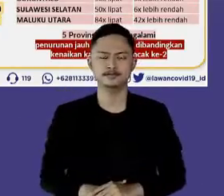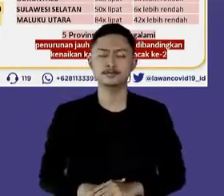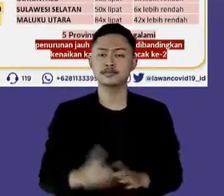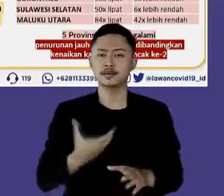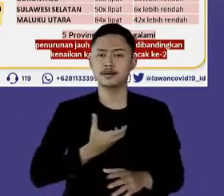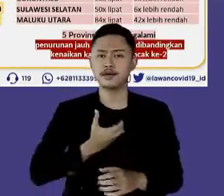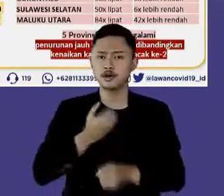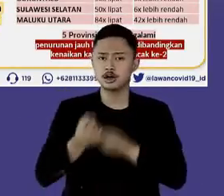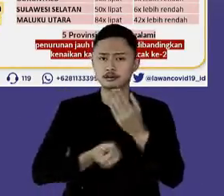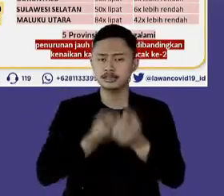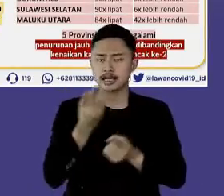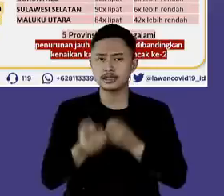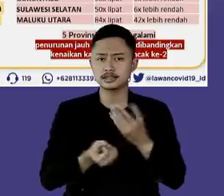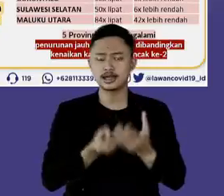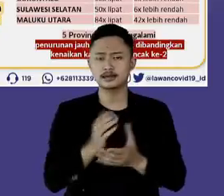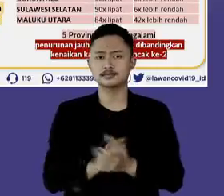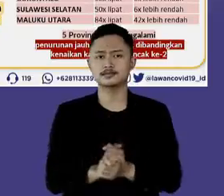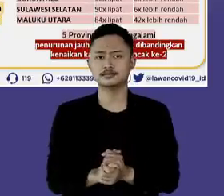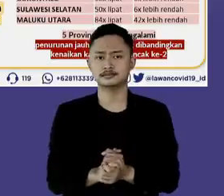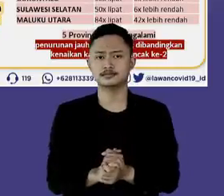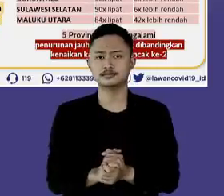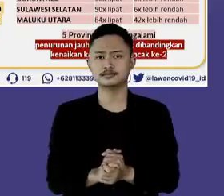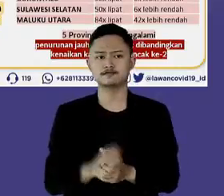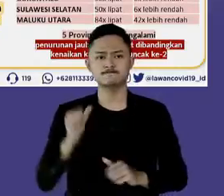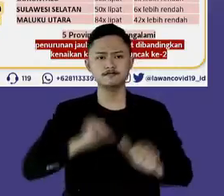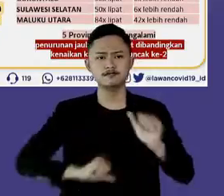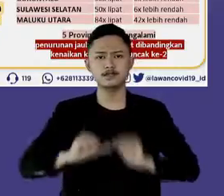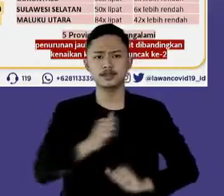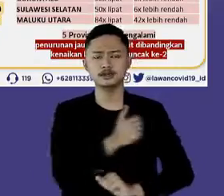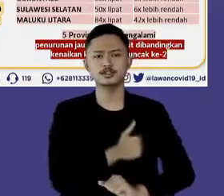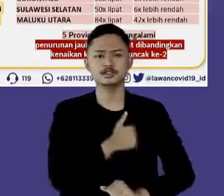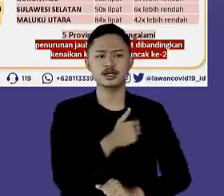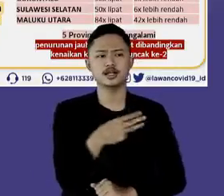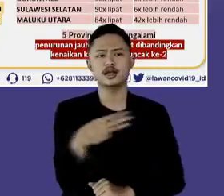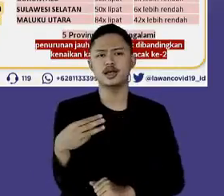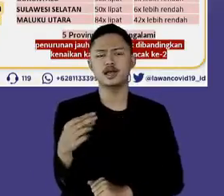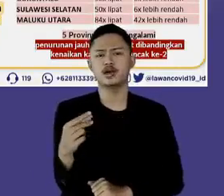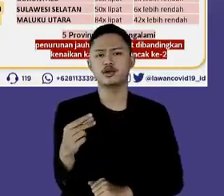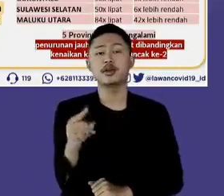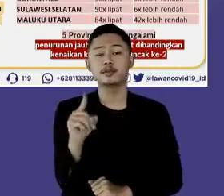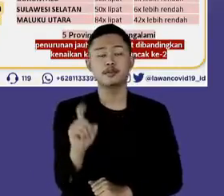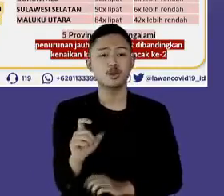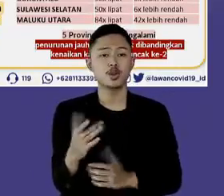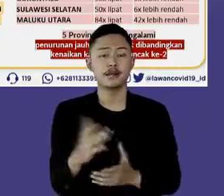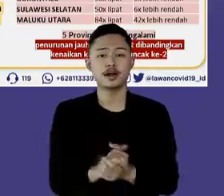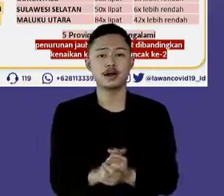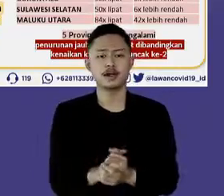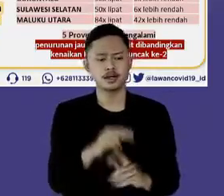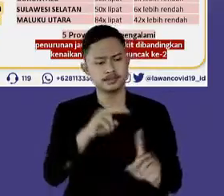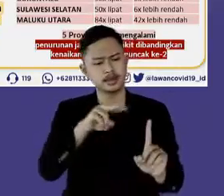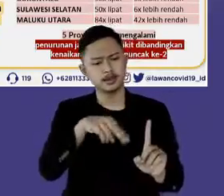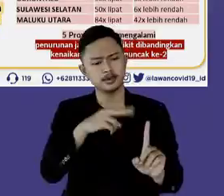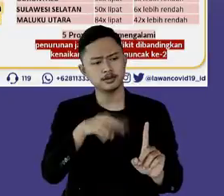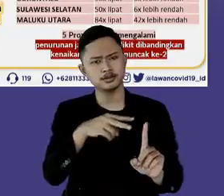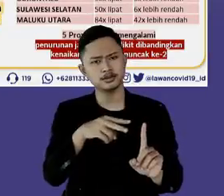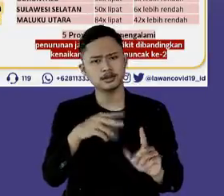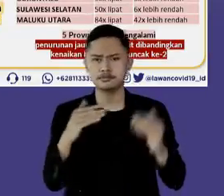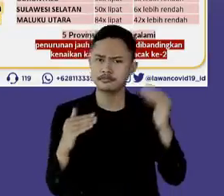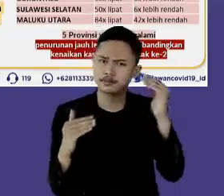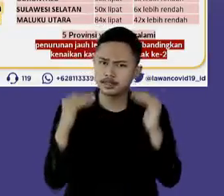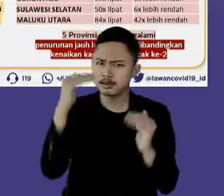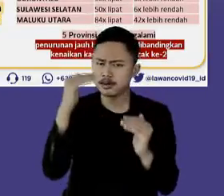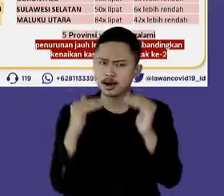ingin menyampaikan bahwa dalam melakukan pembukaan aktivitas sosial-ekonomi perlu untuk terus memantau dan